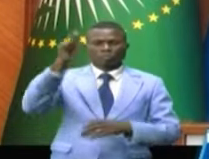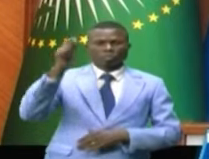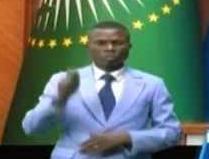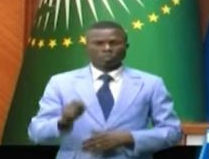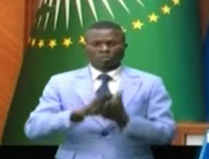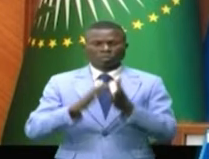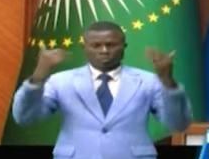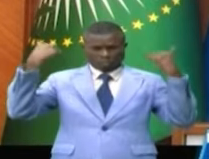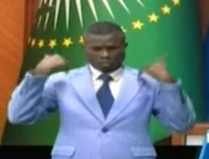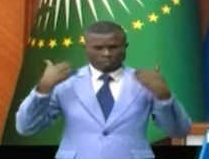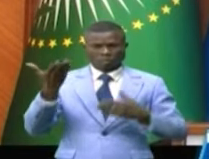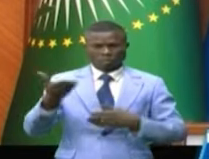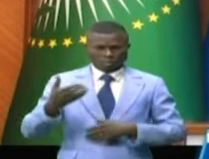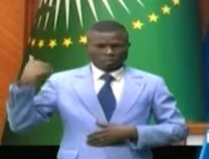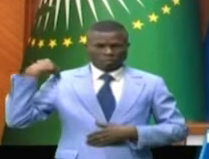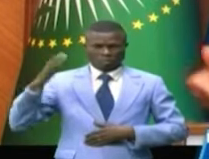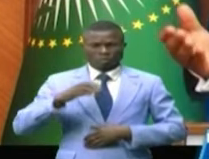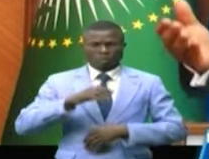de l'état de siège.